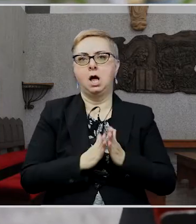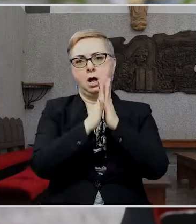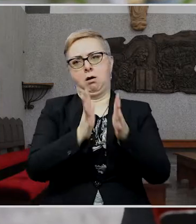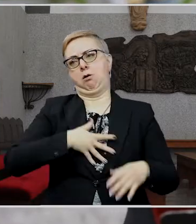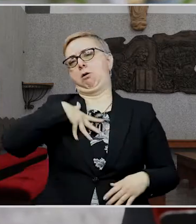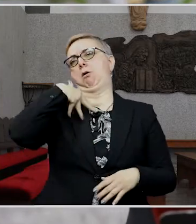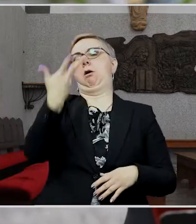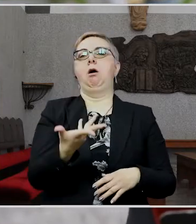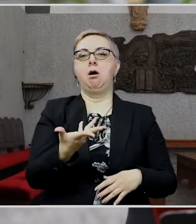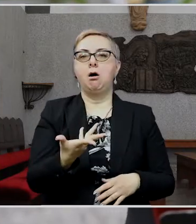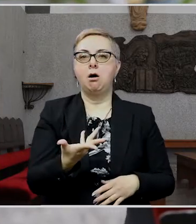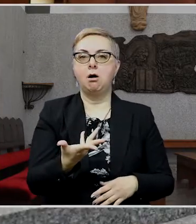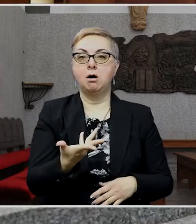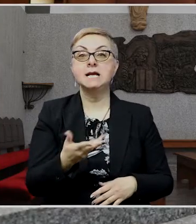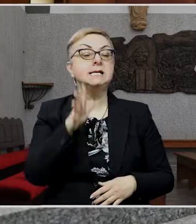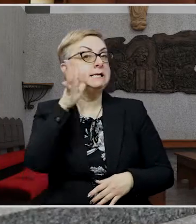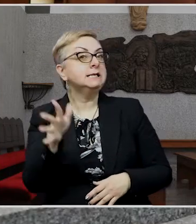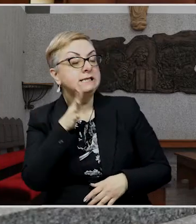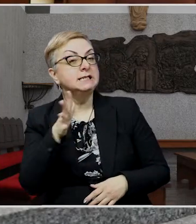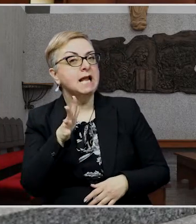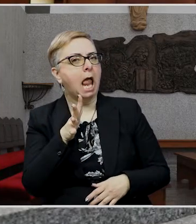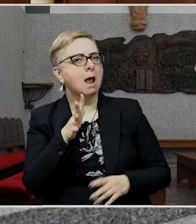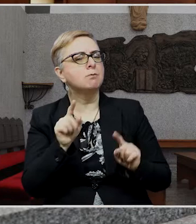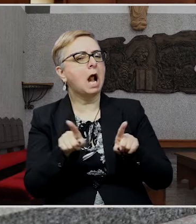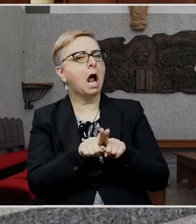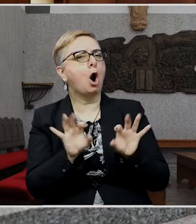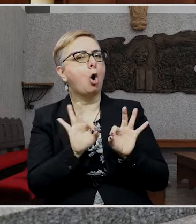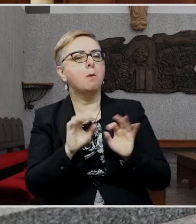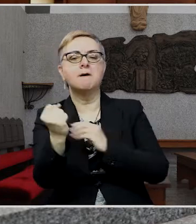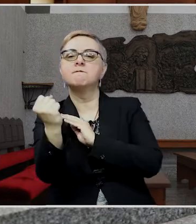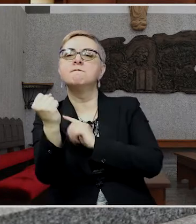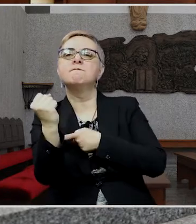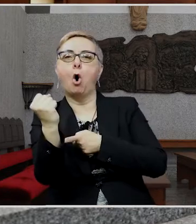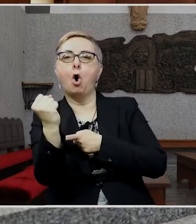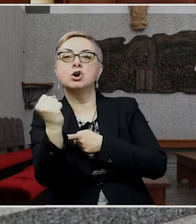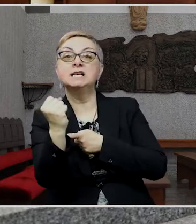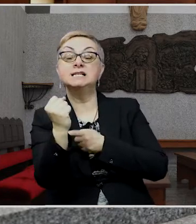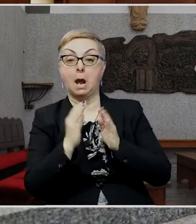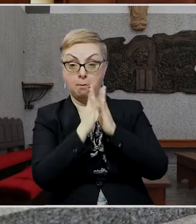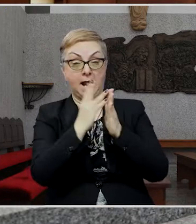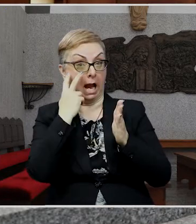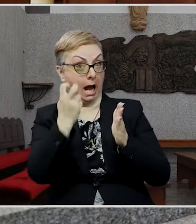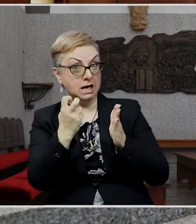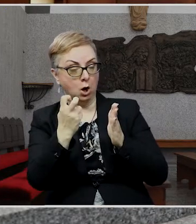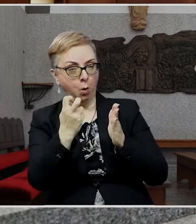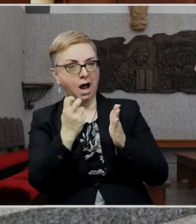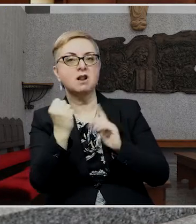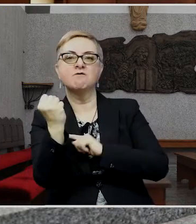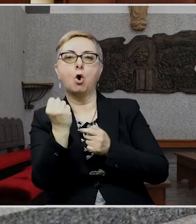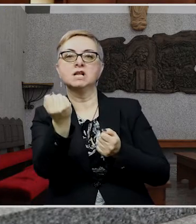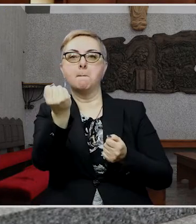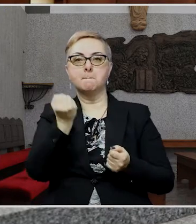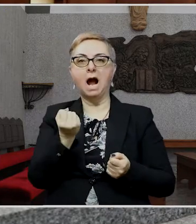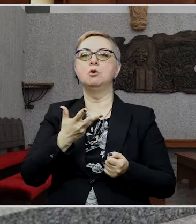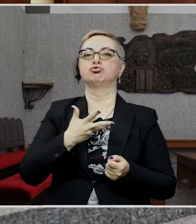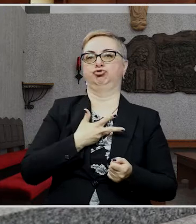voglia di pregare sembra che le forze che riguardano la preghiera vengono meno ed